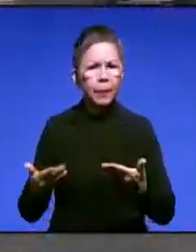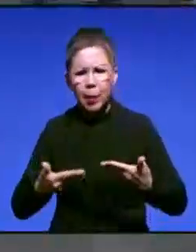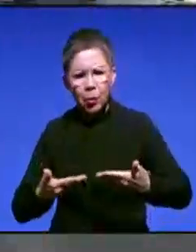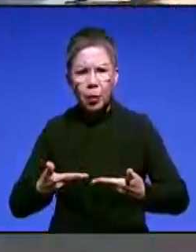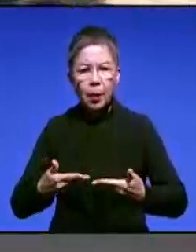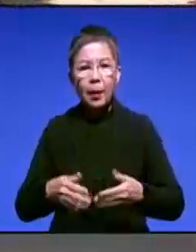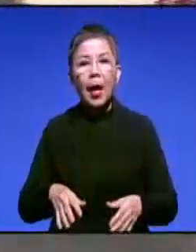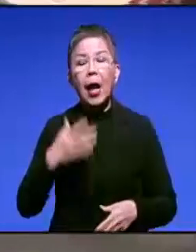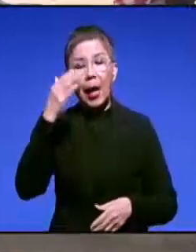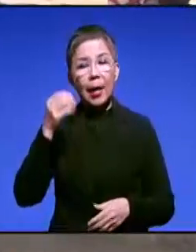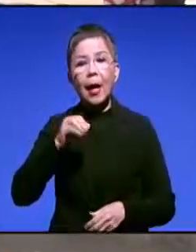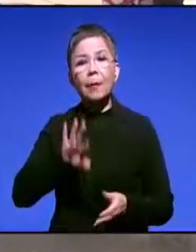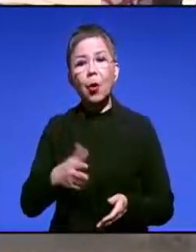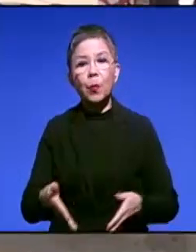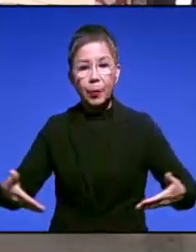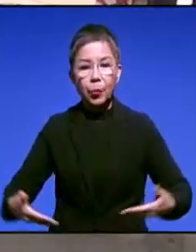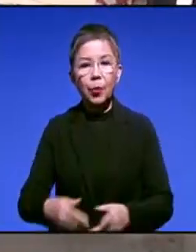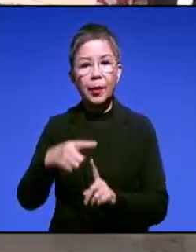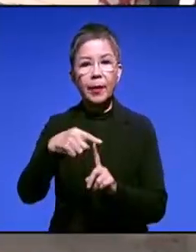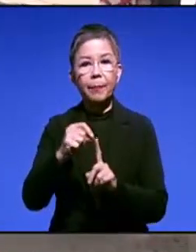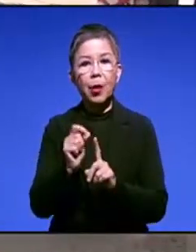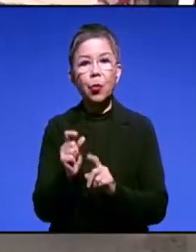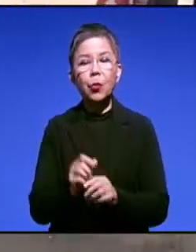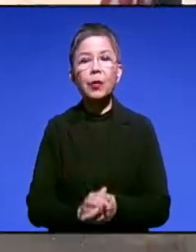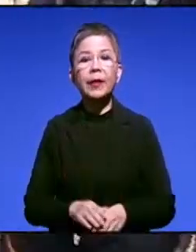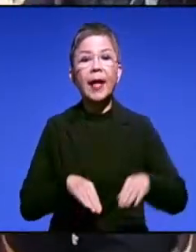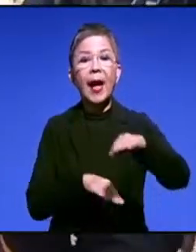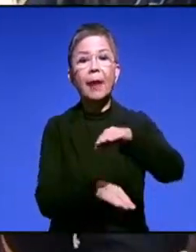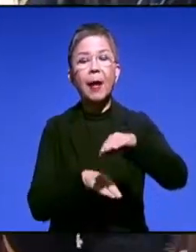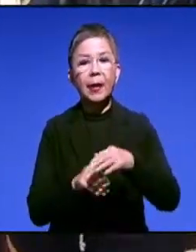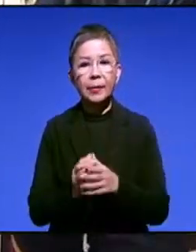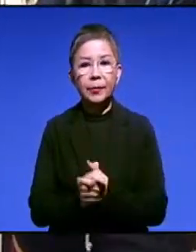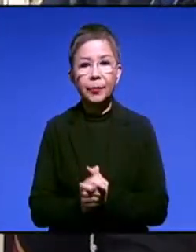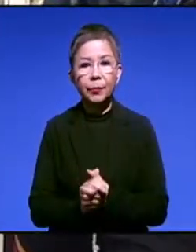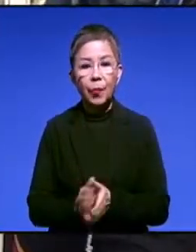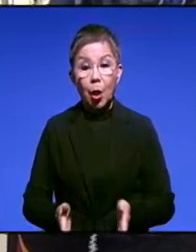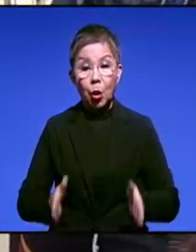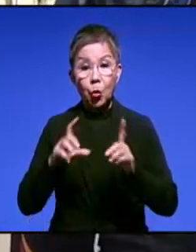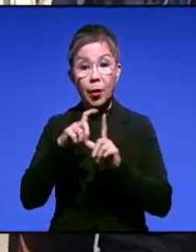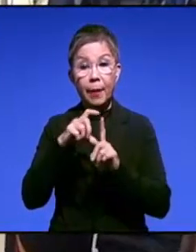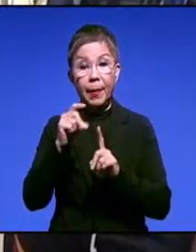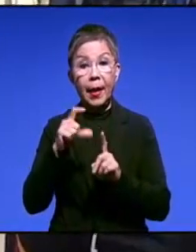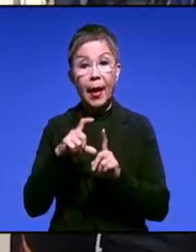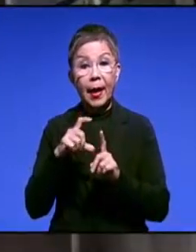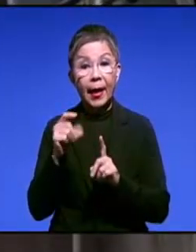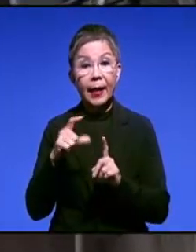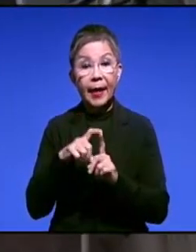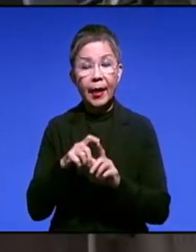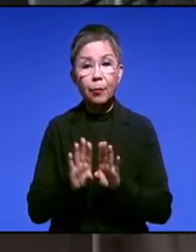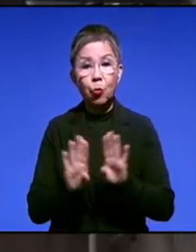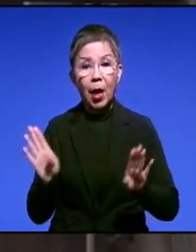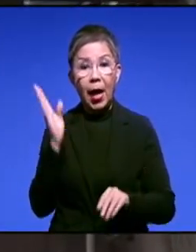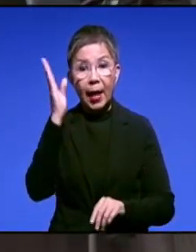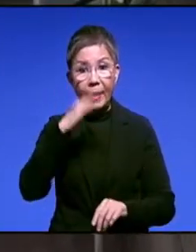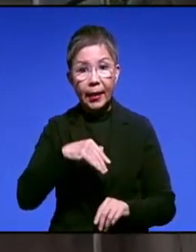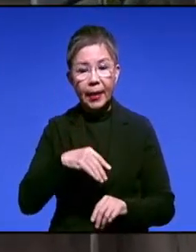Almarhum dimakamkan siang tadi di TPU Karet Bifak, Tanah Abang. Sementara itu gedung DPRD yang direncanakan akan dibuka pada hari